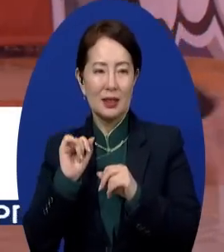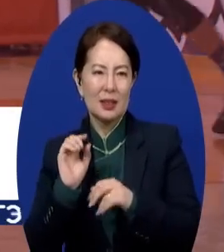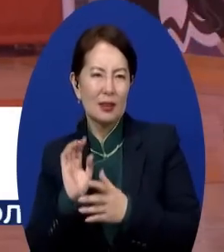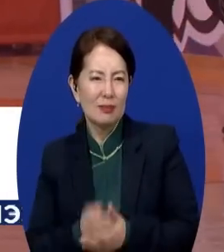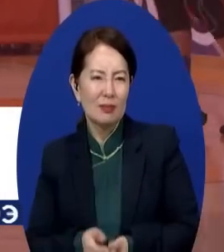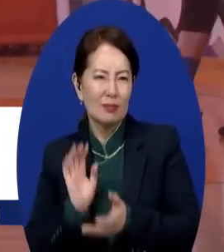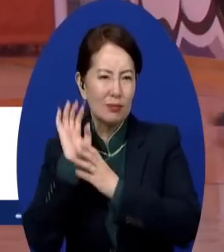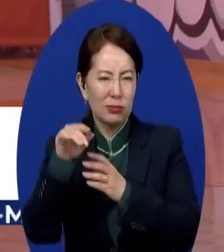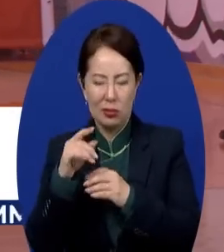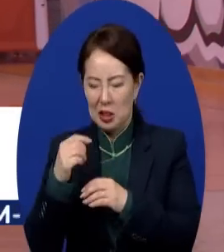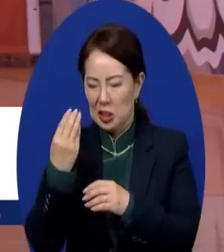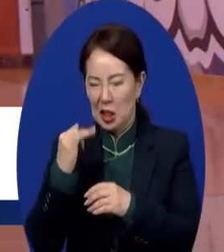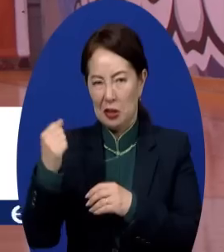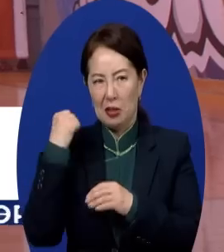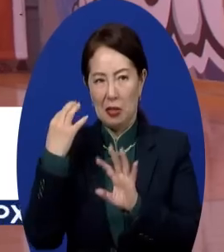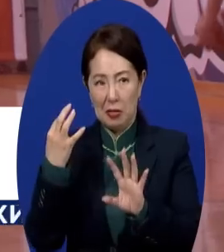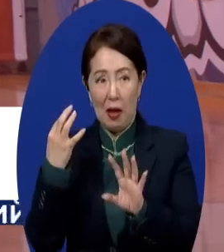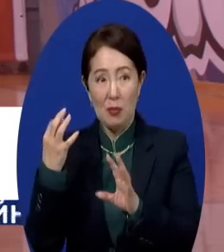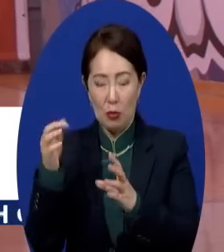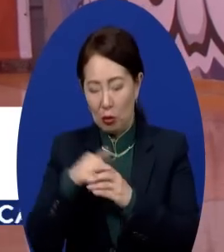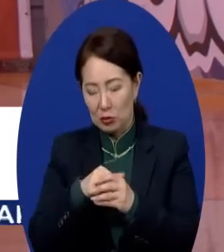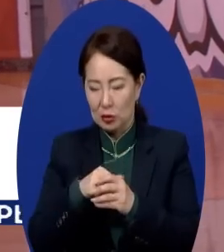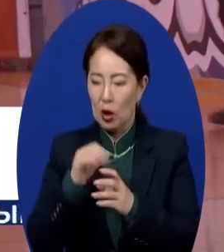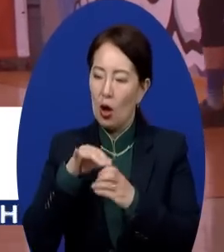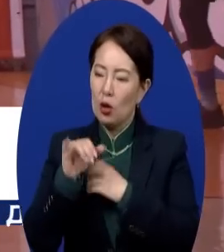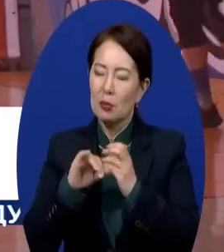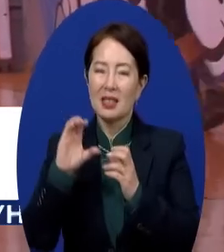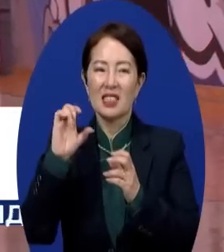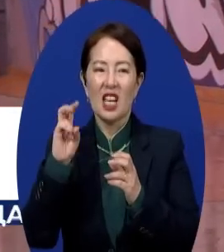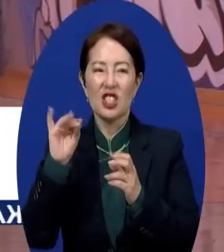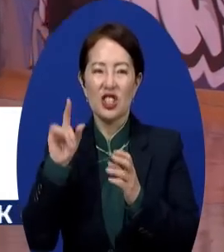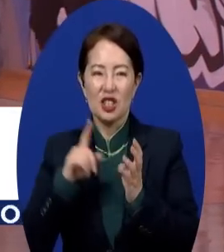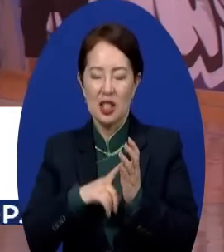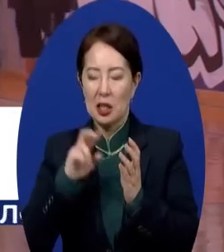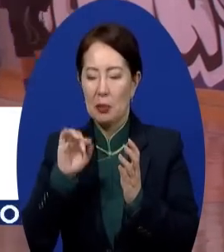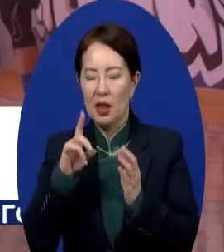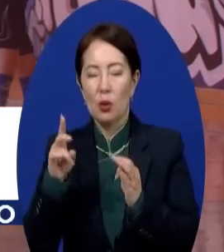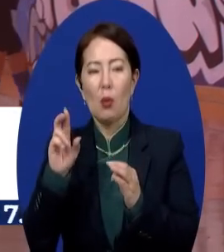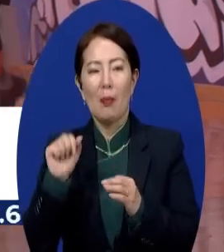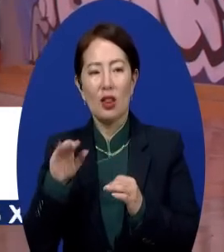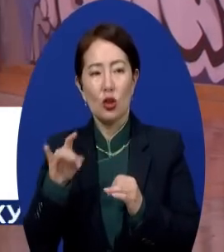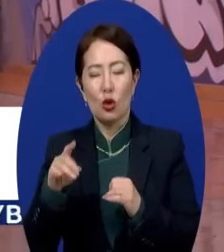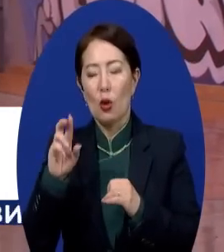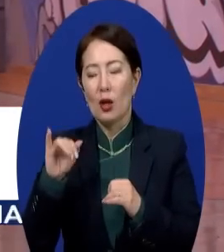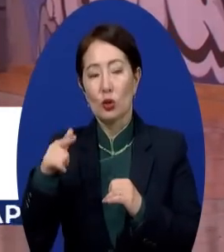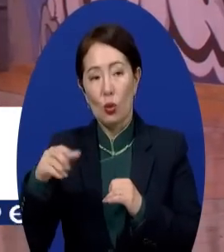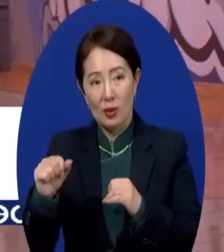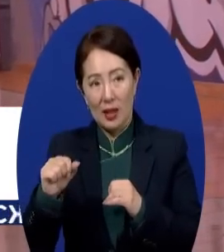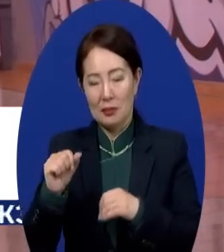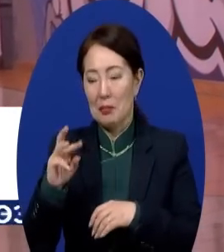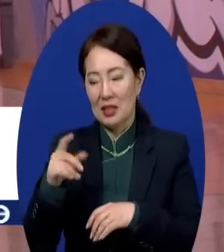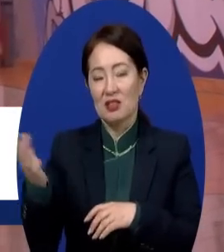шалгарч түүх амжилтыг бүтээсэн тоглогчдоос олон улсын хэмжээний мастер санчир, бэлгүүн, сэрэглэн, бат төр, болор тулгын нарын туршлагатай